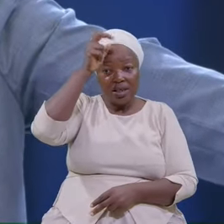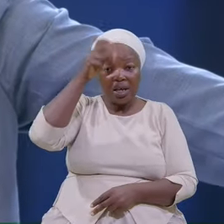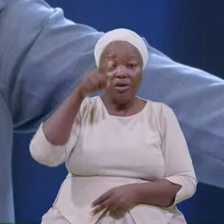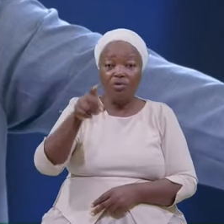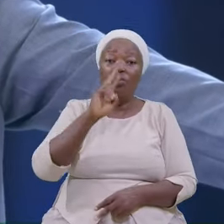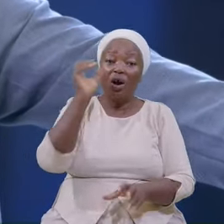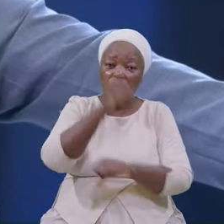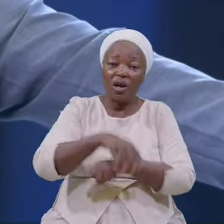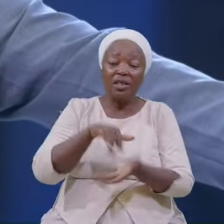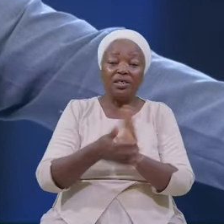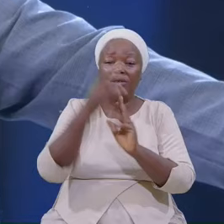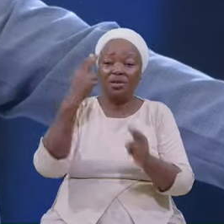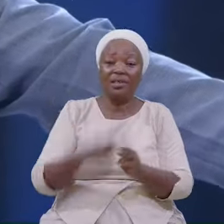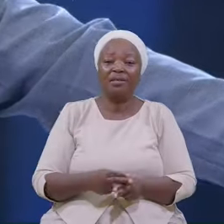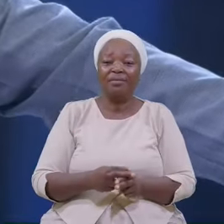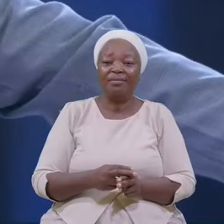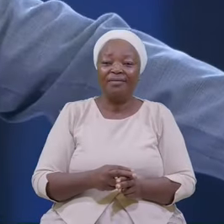Satan, you have conquered. Vous avez vaincu Satan.